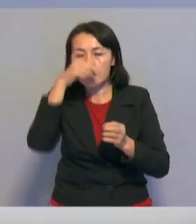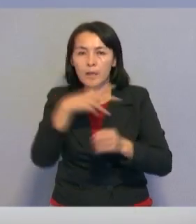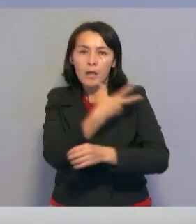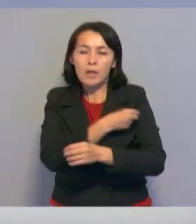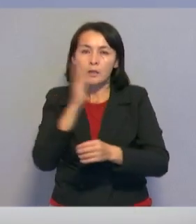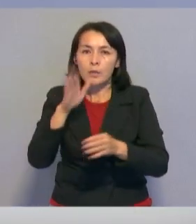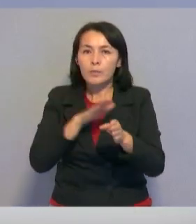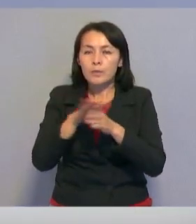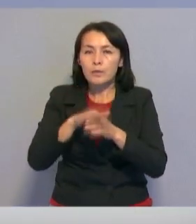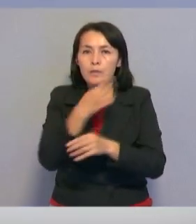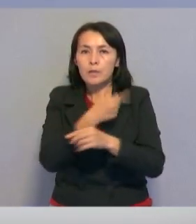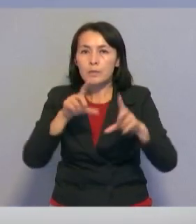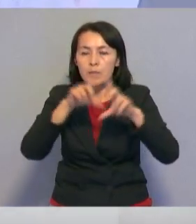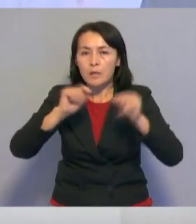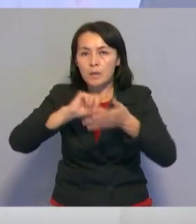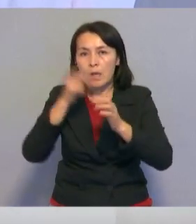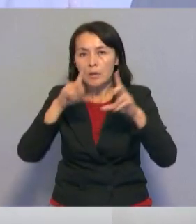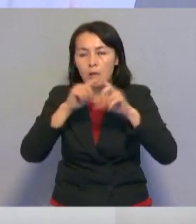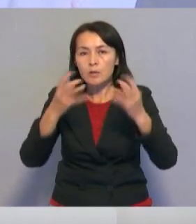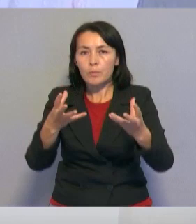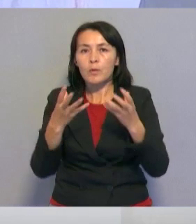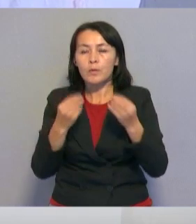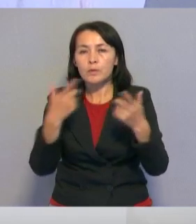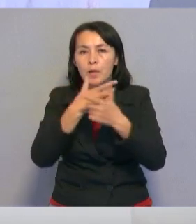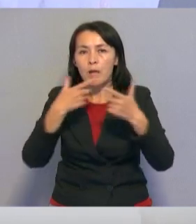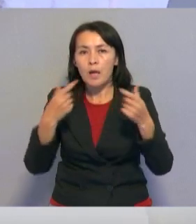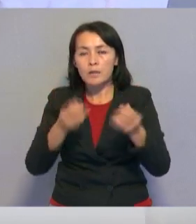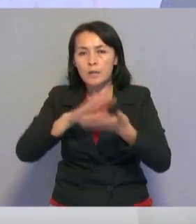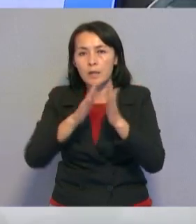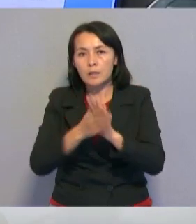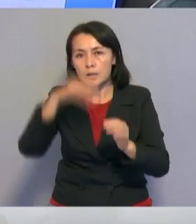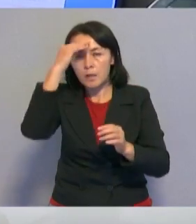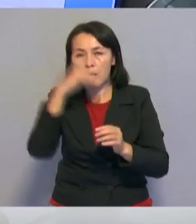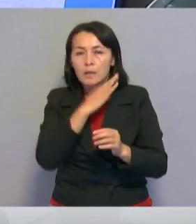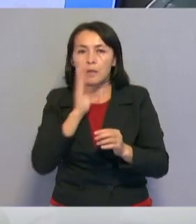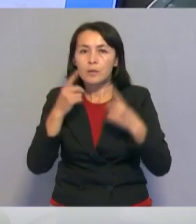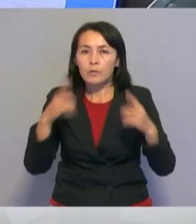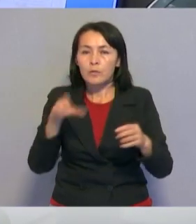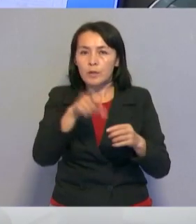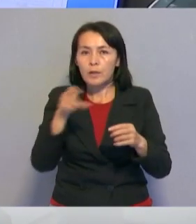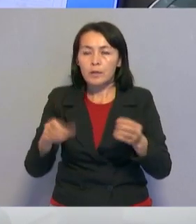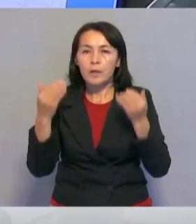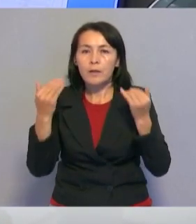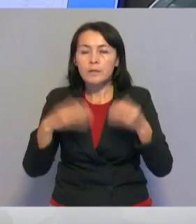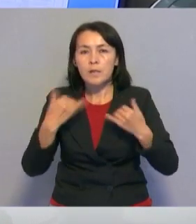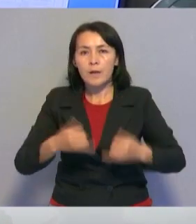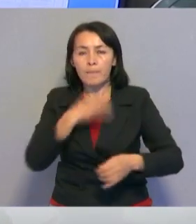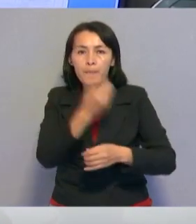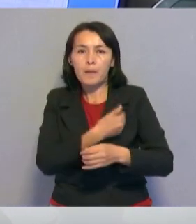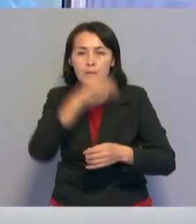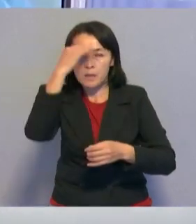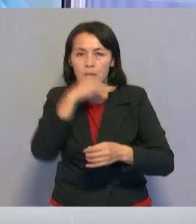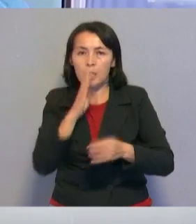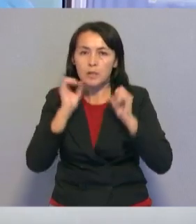вакцинация будет проводиться в медицинских кабинетах школ после получения информированного согласия от родителей или законных представителей по желанию родителей